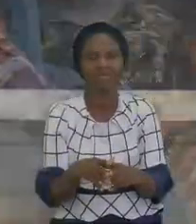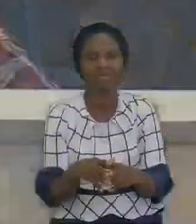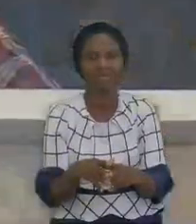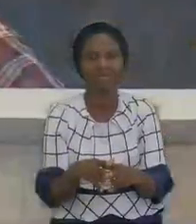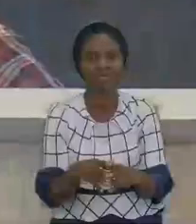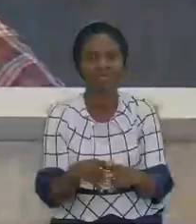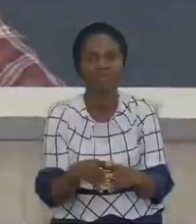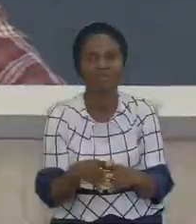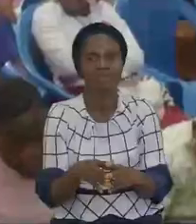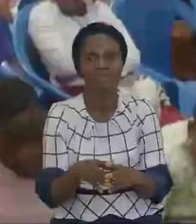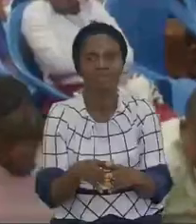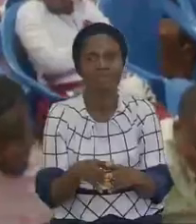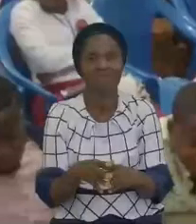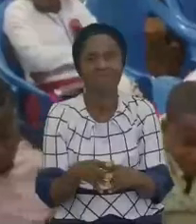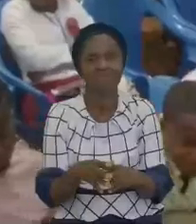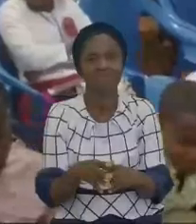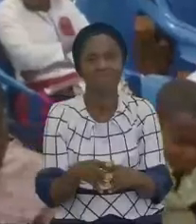Tu n'as pas dit amen à cela?